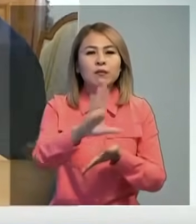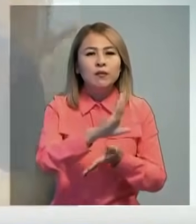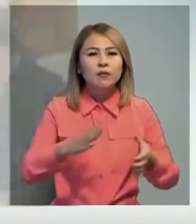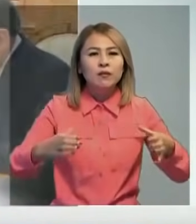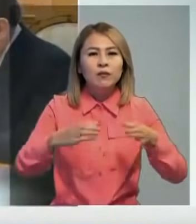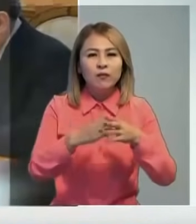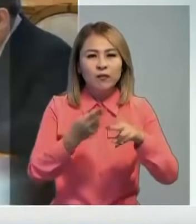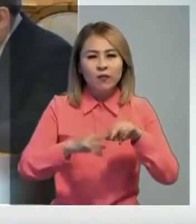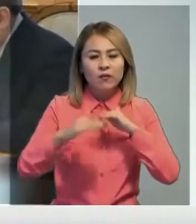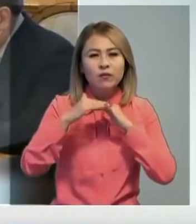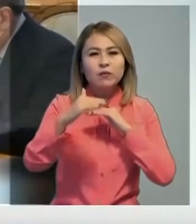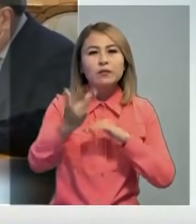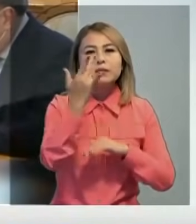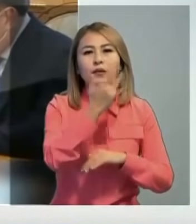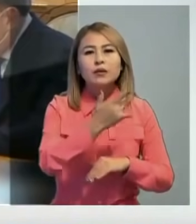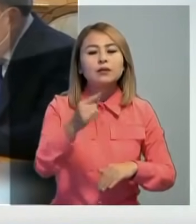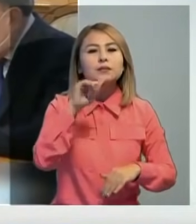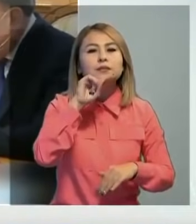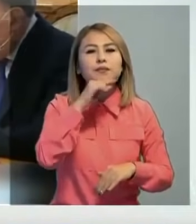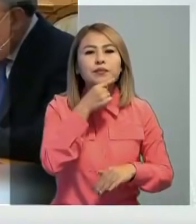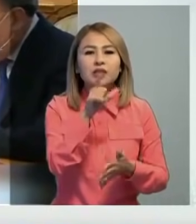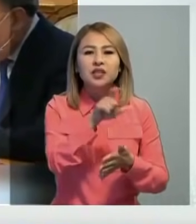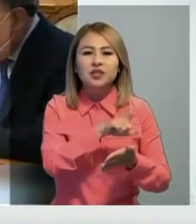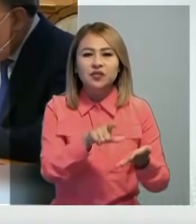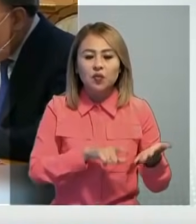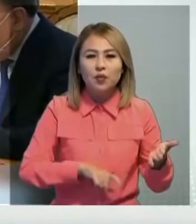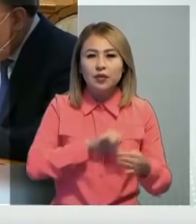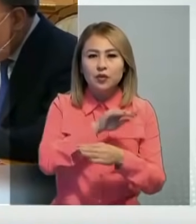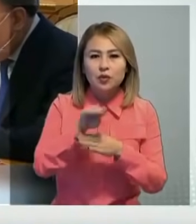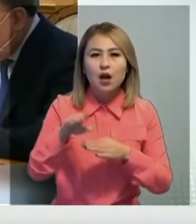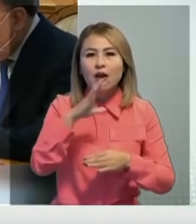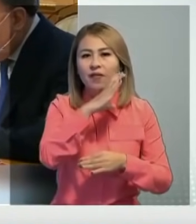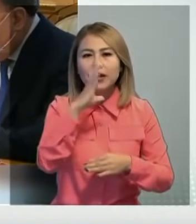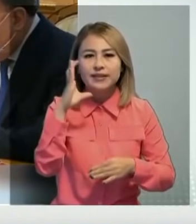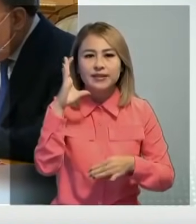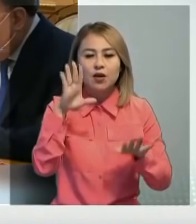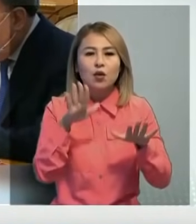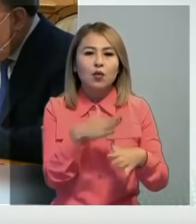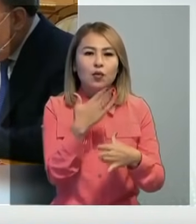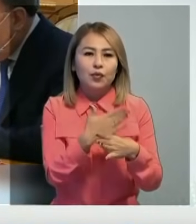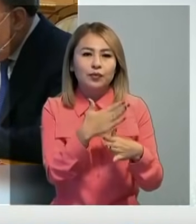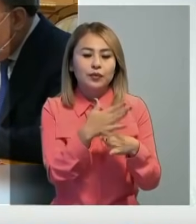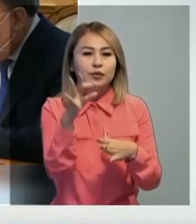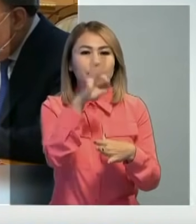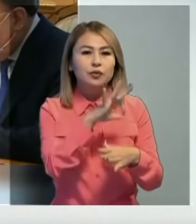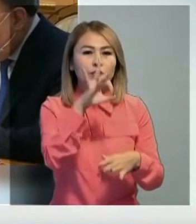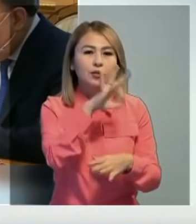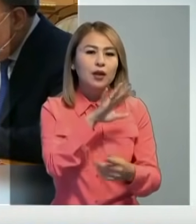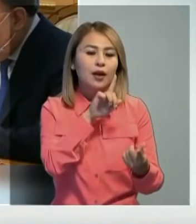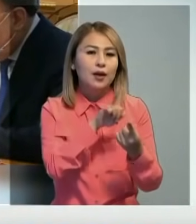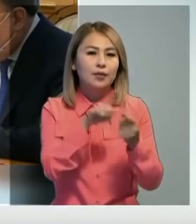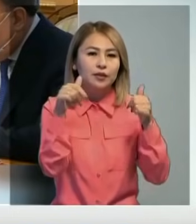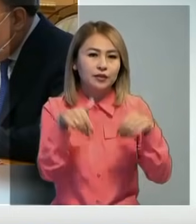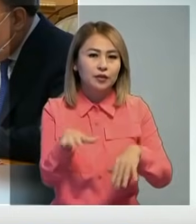басшысы Еуропалық одақ делегациясына еліміздегі саяси және экономикалық реформалар сондай Ауғанстанға гуманитарлық көмек